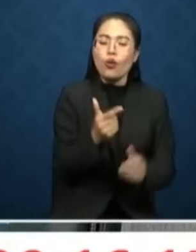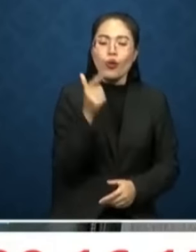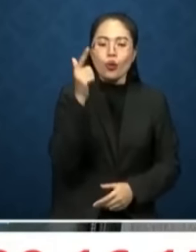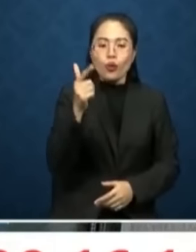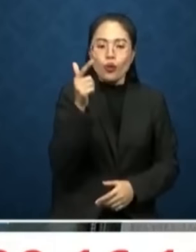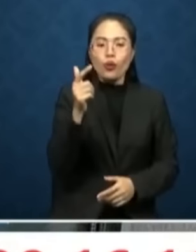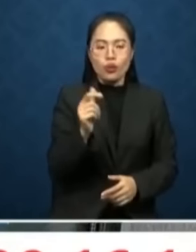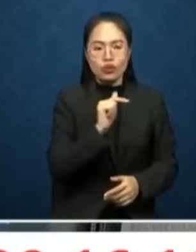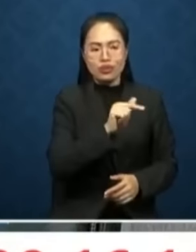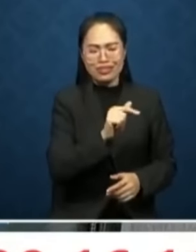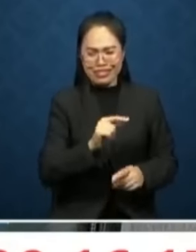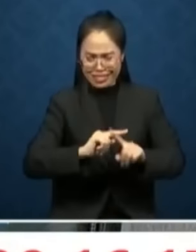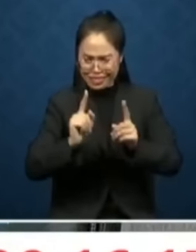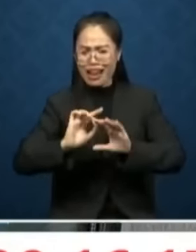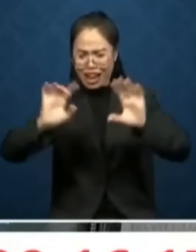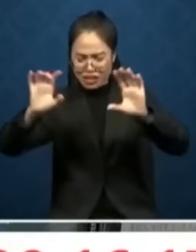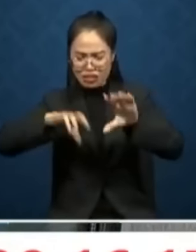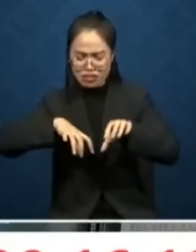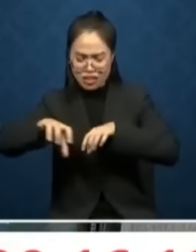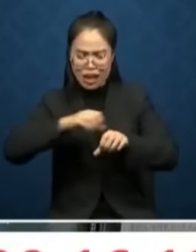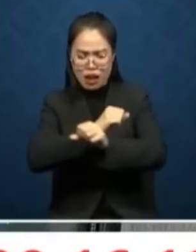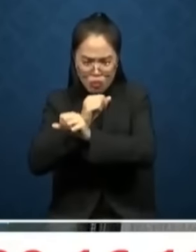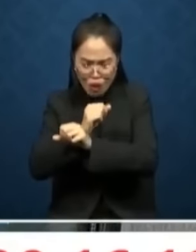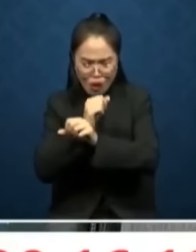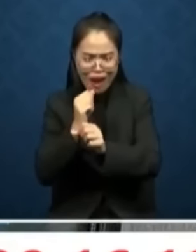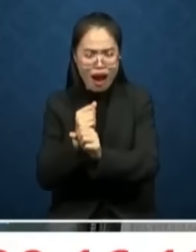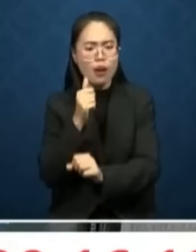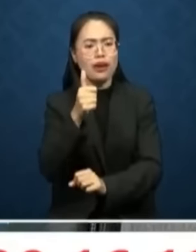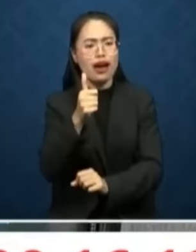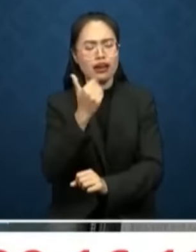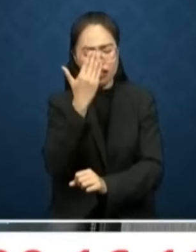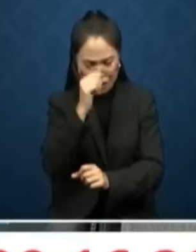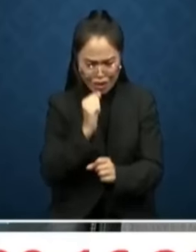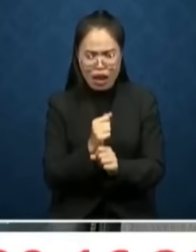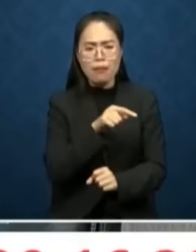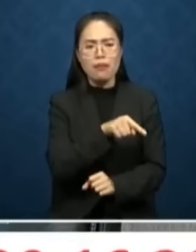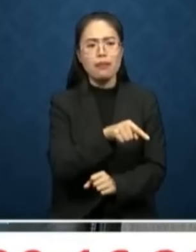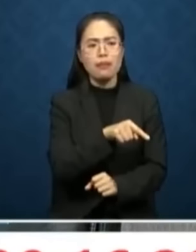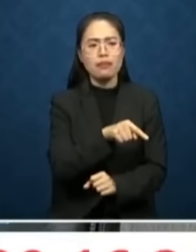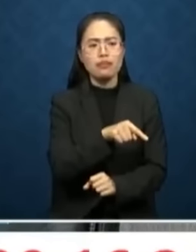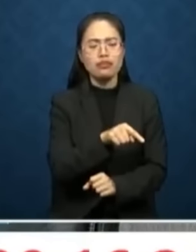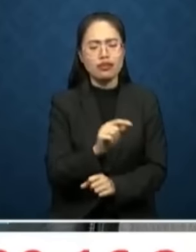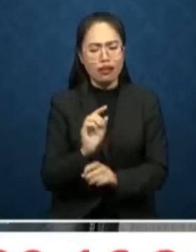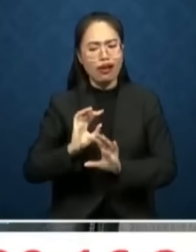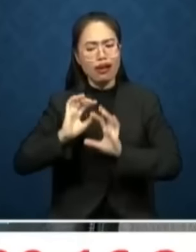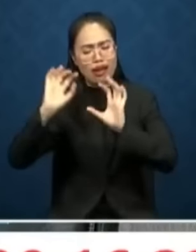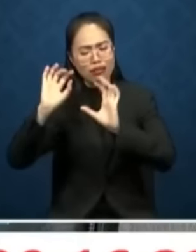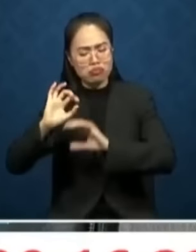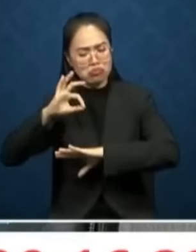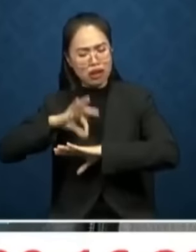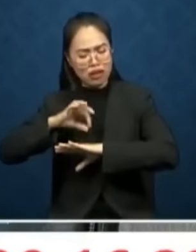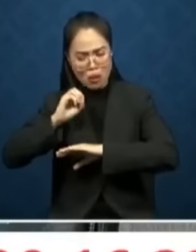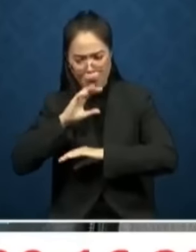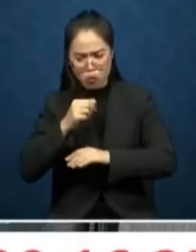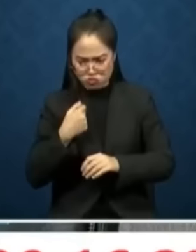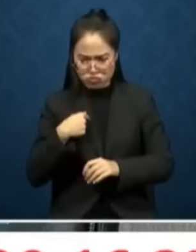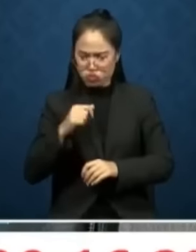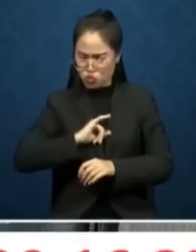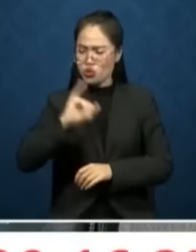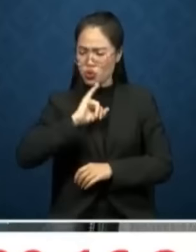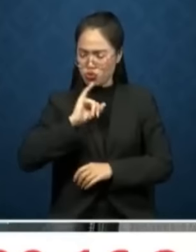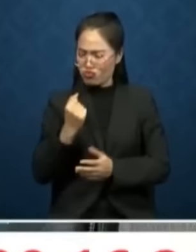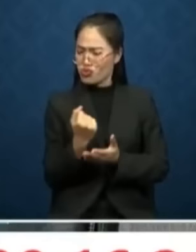ามารถป้องกันแก้ไขไม่ให้เกิดเรื่องพวกนี้ขึ้นได้ที่น่าเสียใจยิ่งกว่านั้นก็คือว่าท่านยังยืนยันว่าท่านทำถูก